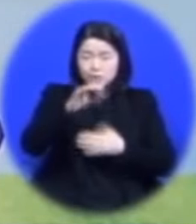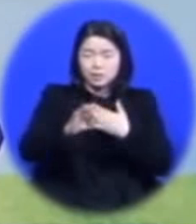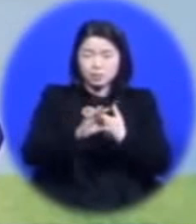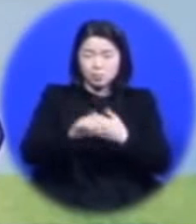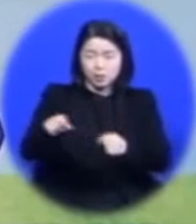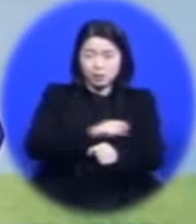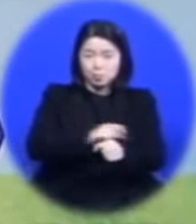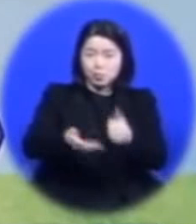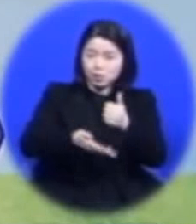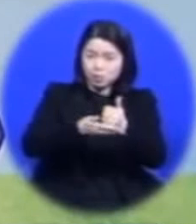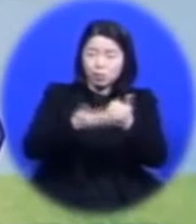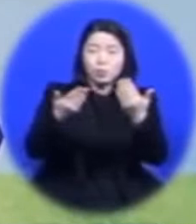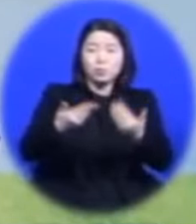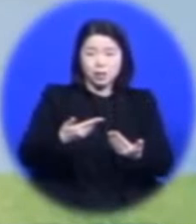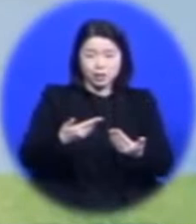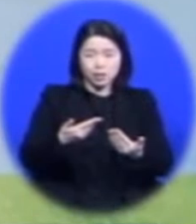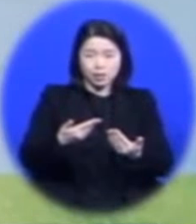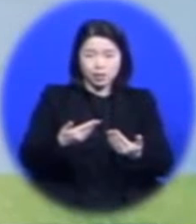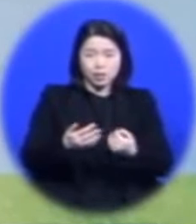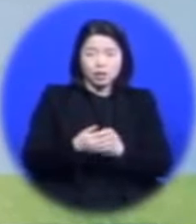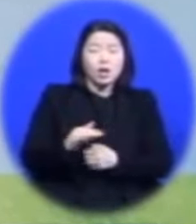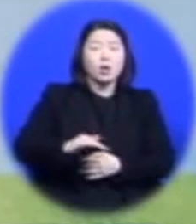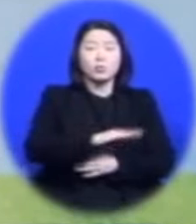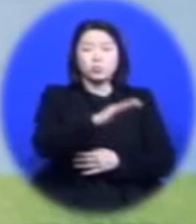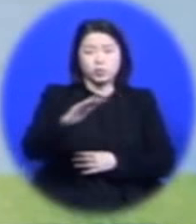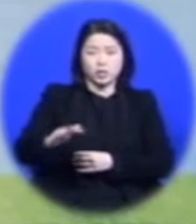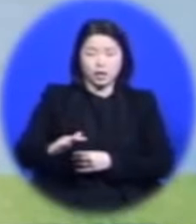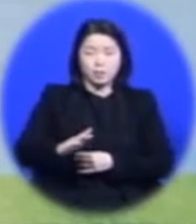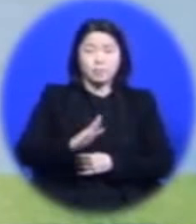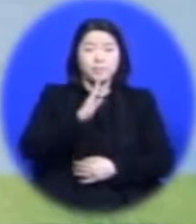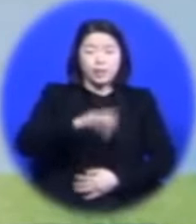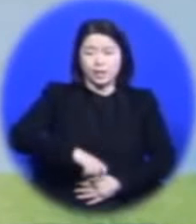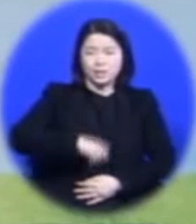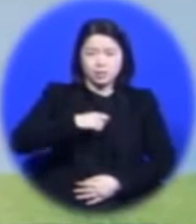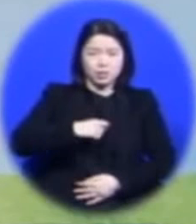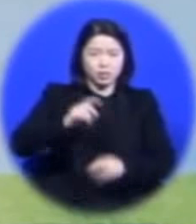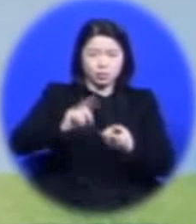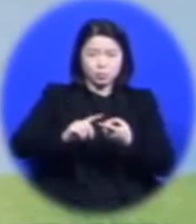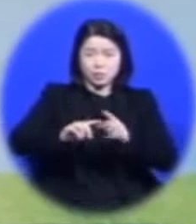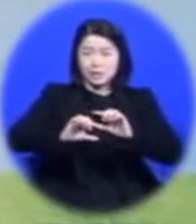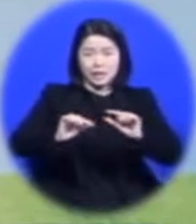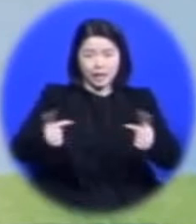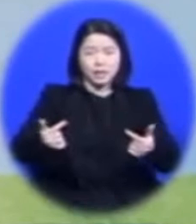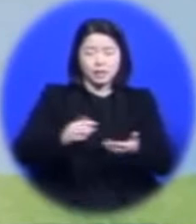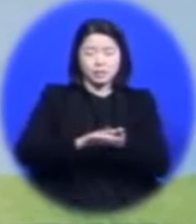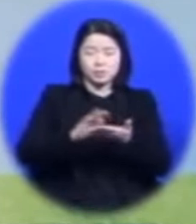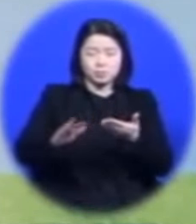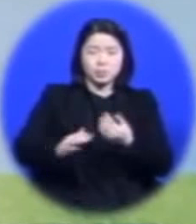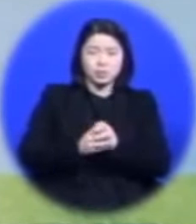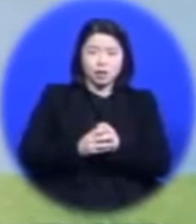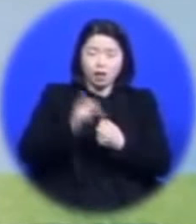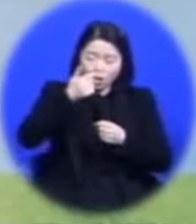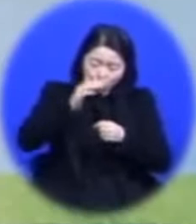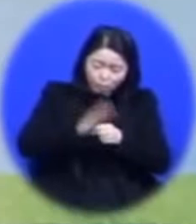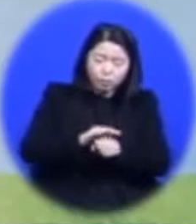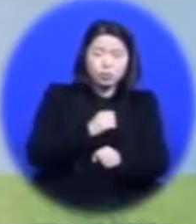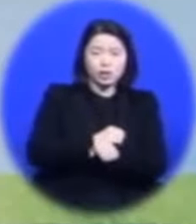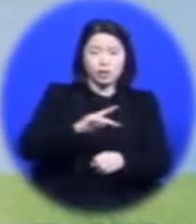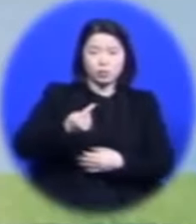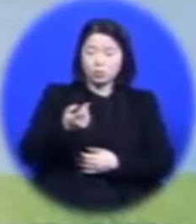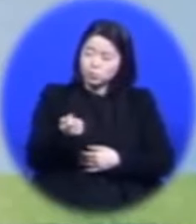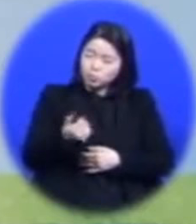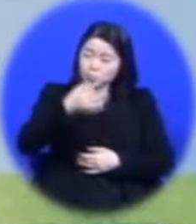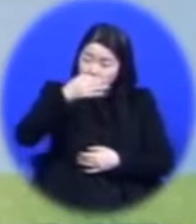대우를 받아요 우리가 정의롭지 않습니다 억울해도 조금